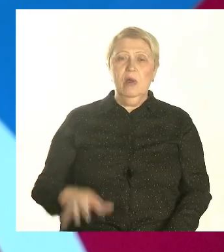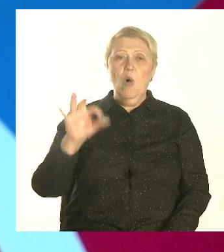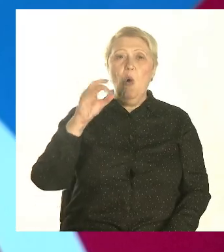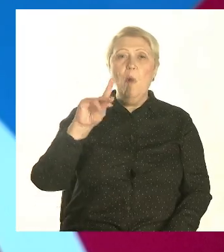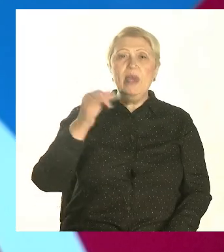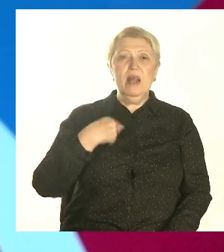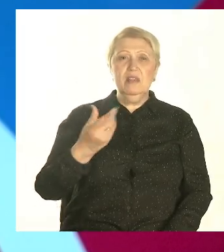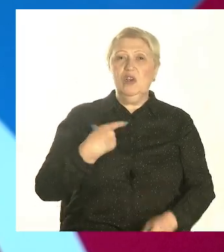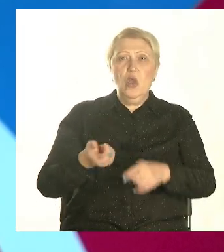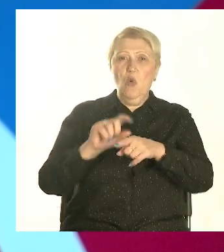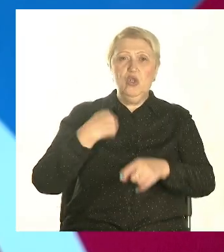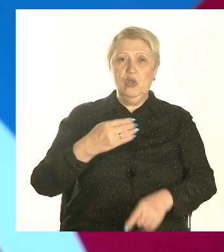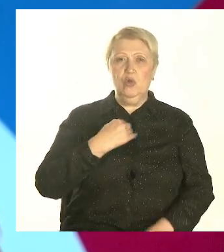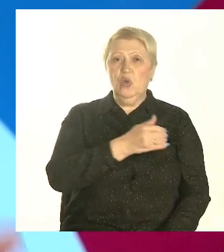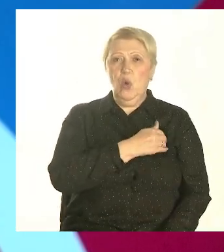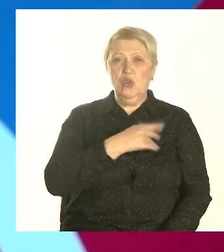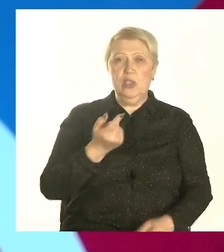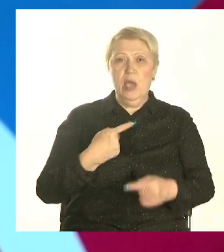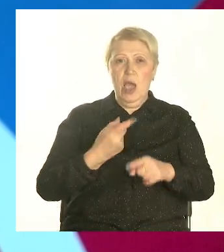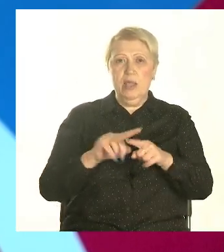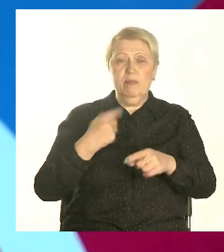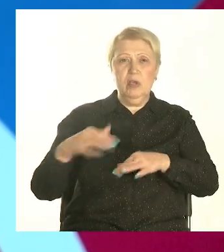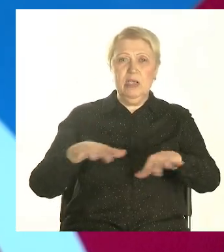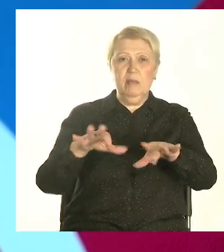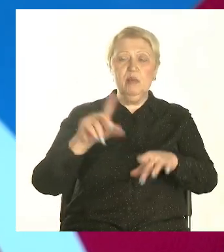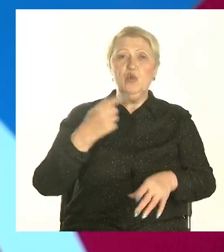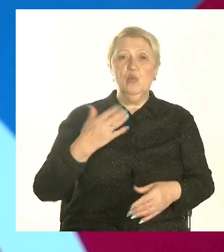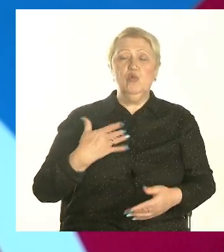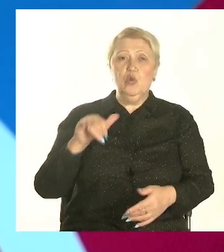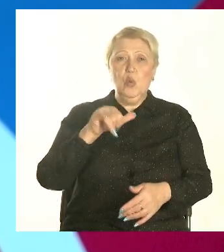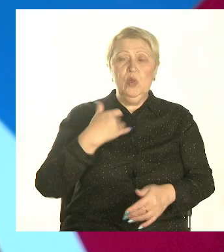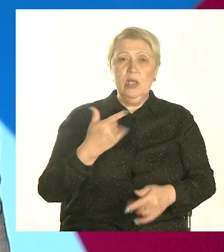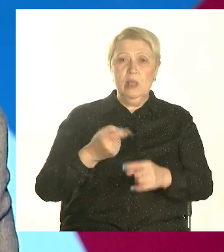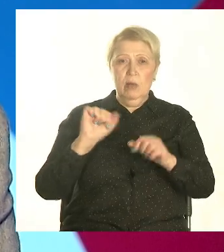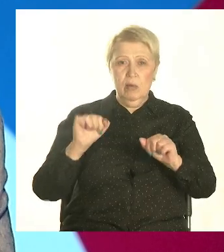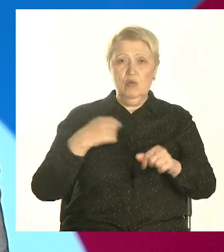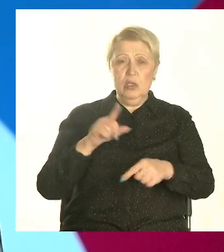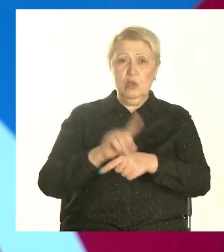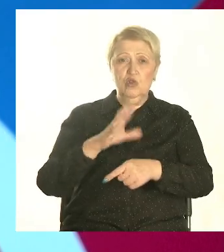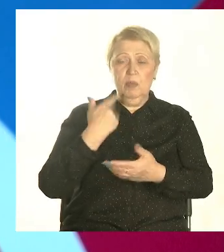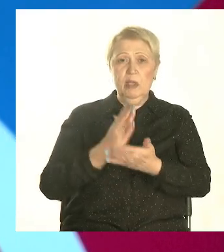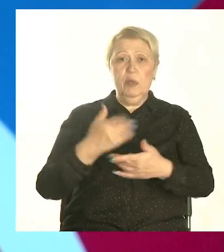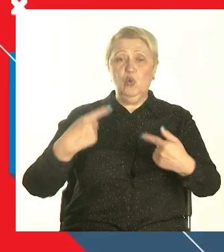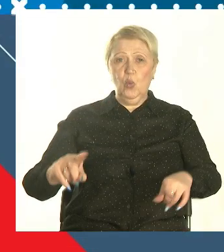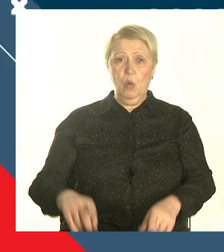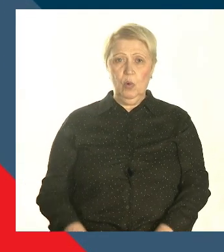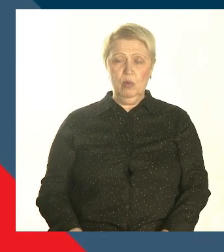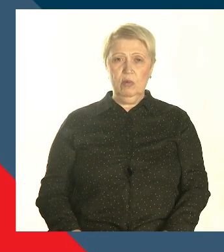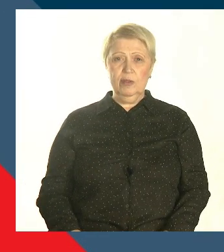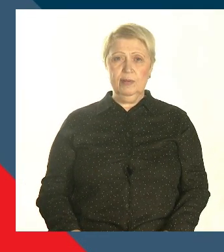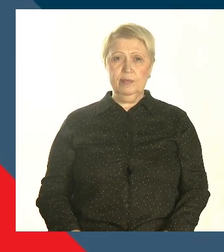и хочет этим заниматься. Вот зачем ему это? Почему у нас должно по-другому? И случится ли это? Об этом после короткой паузы. Оставайтесь с нами.